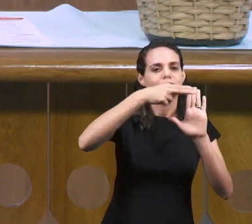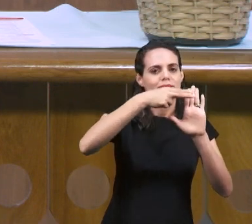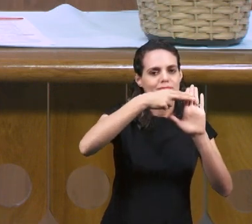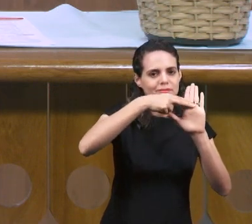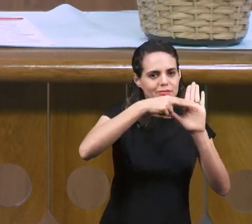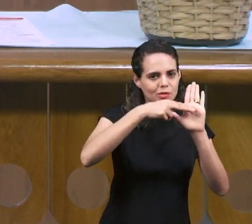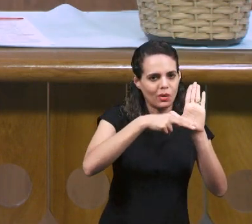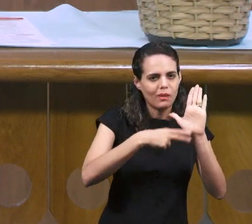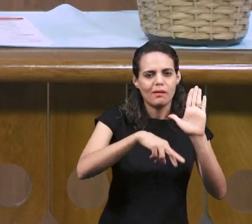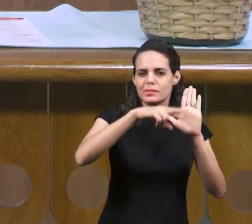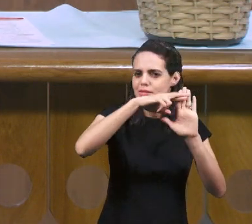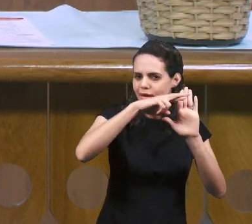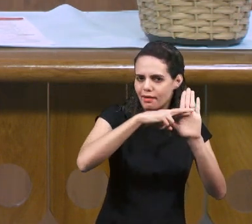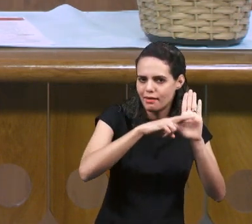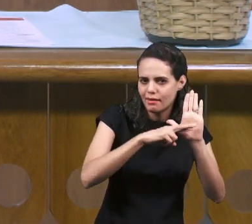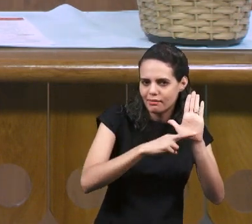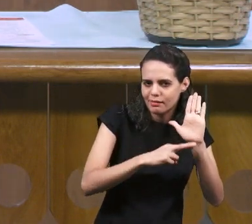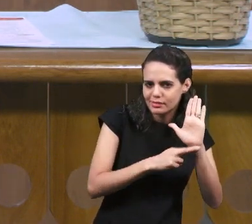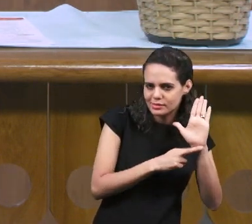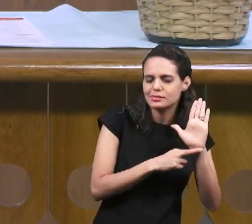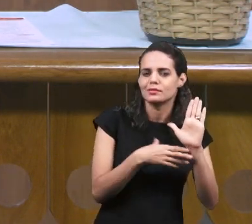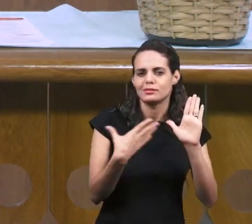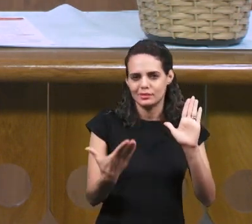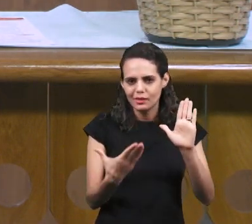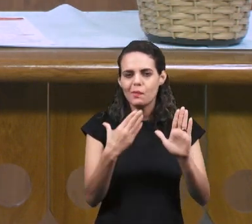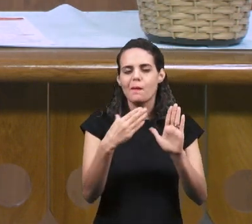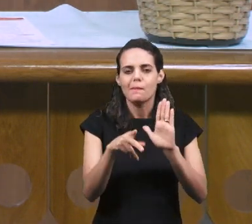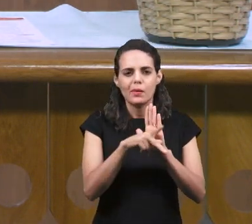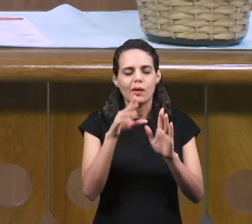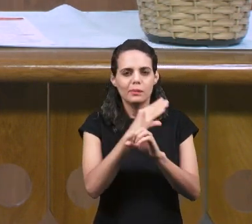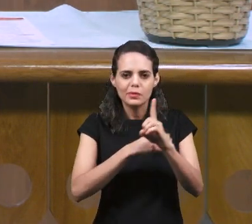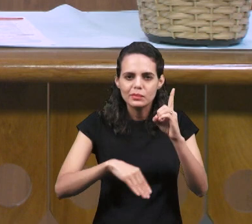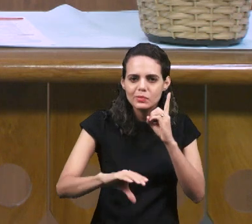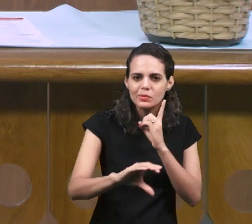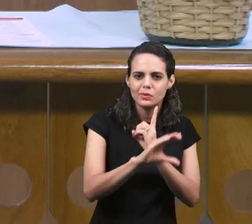culte, les normes liturgiques, automatiquement,